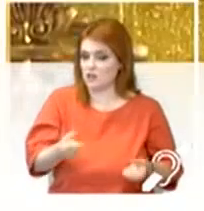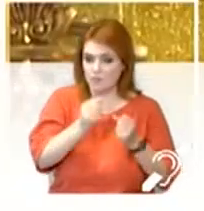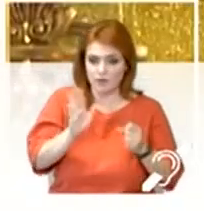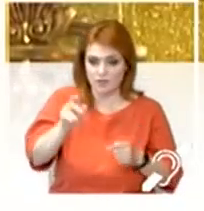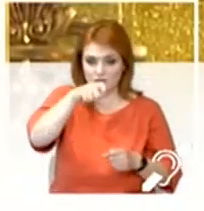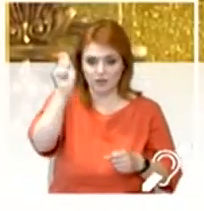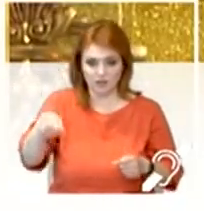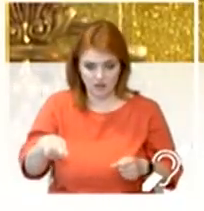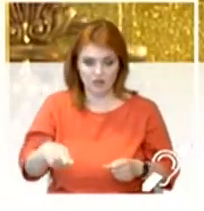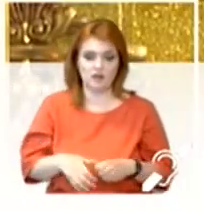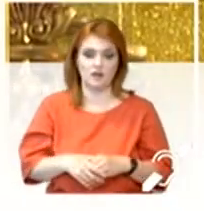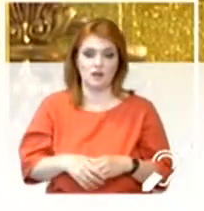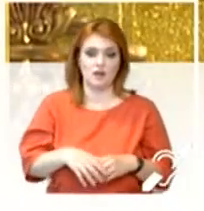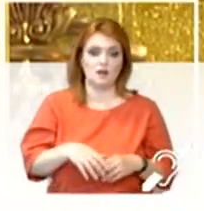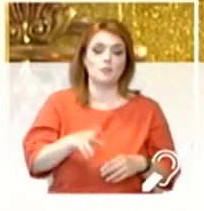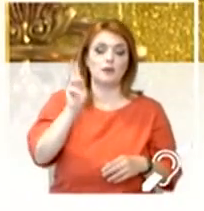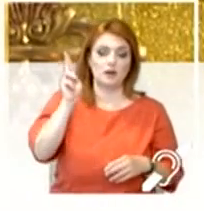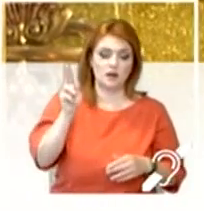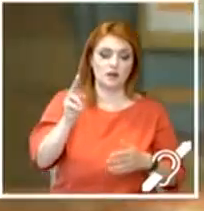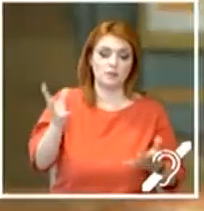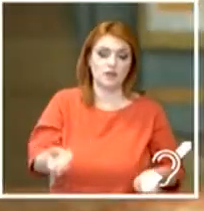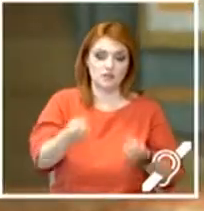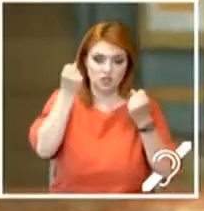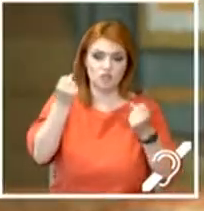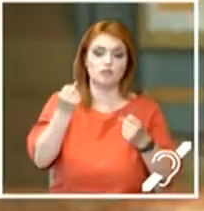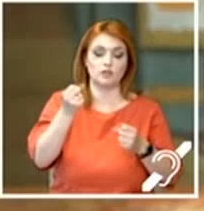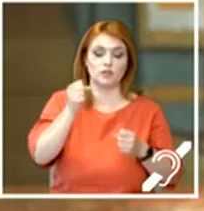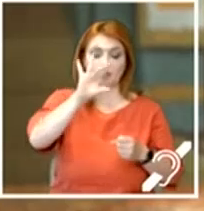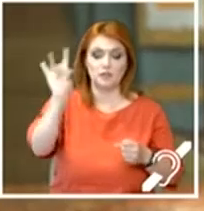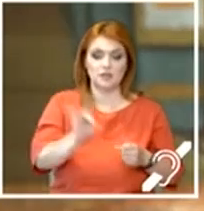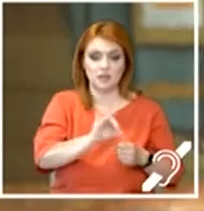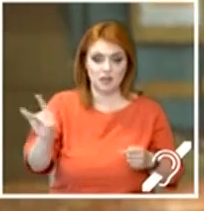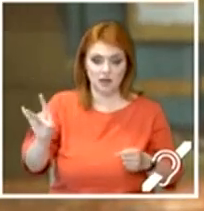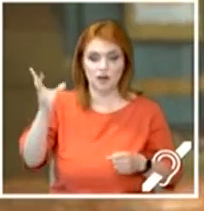de patriarhul Bisericii Ortodoxe Ruse, a plecat de la Metropolia Moldovei și